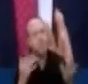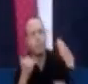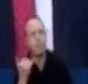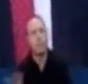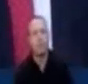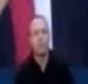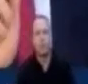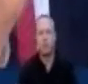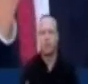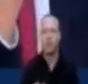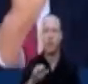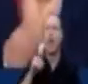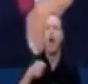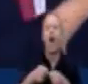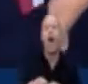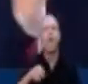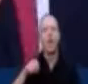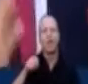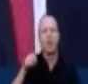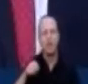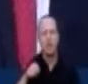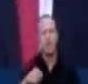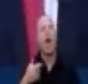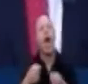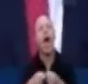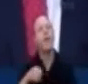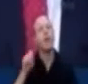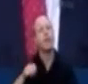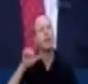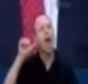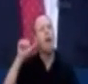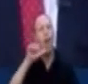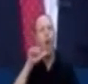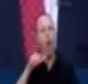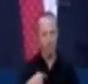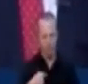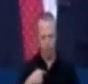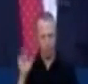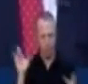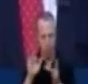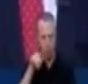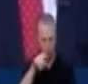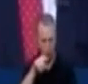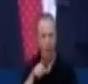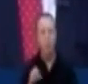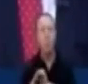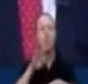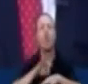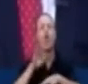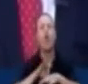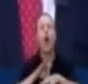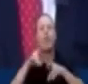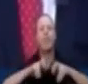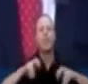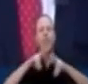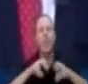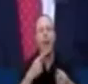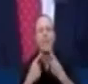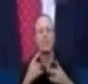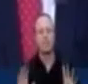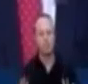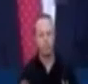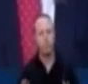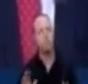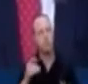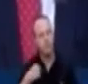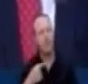בין הנקודותיים, שמאלני זה כינוי גנאי. חבר הכנסת אמיר אוחנה, אני בניגוד אליך עם דוקטורט בניתוח שיחים, גם, ואני